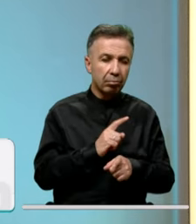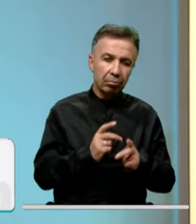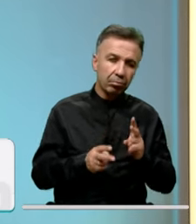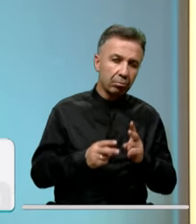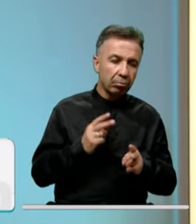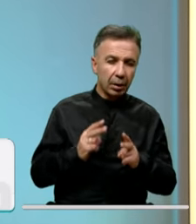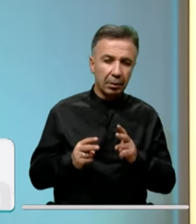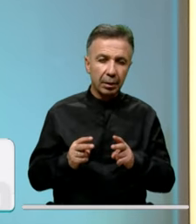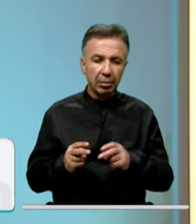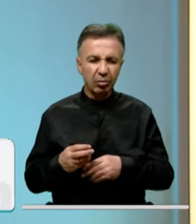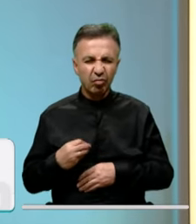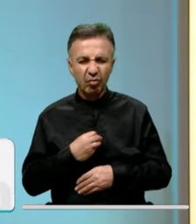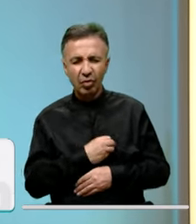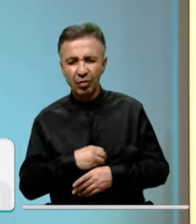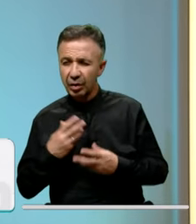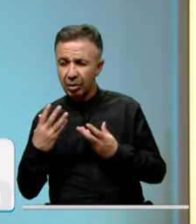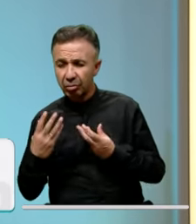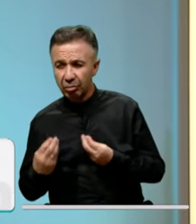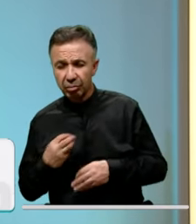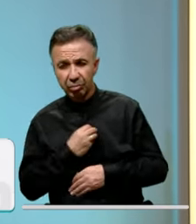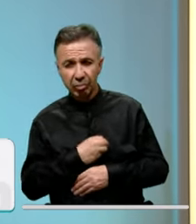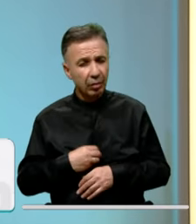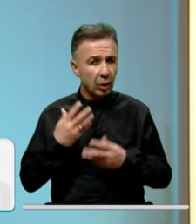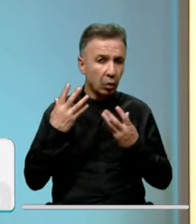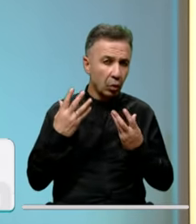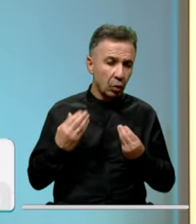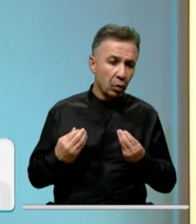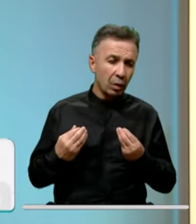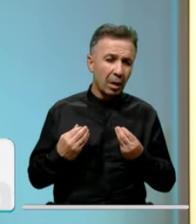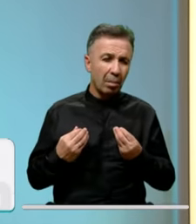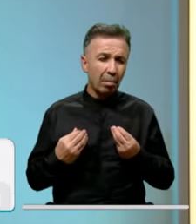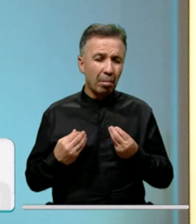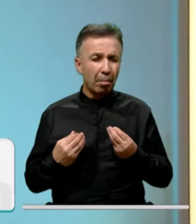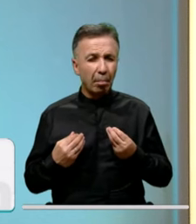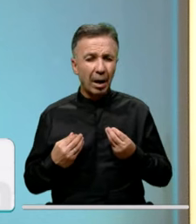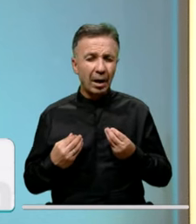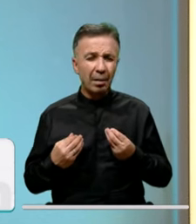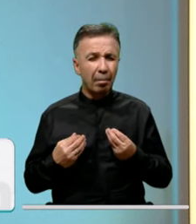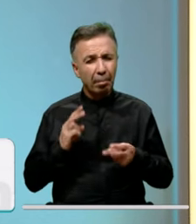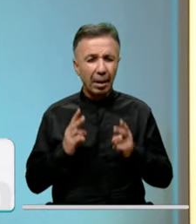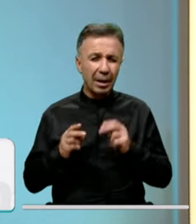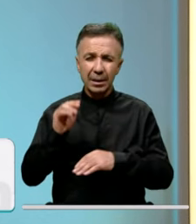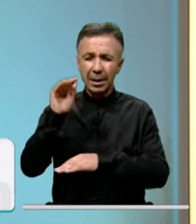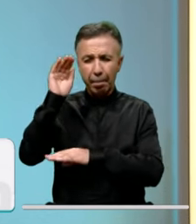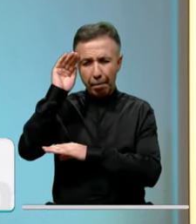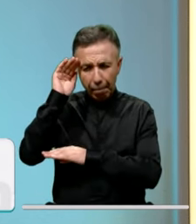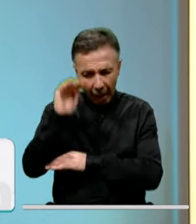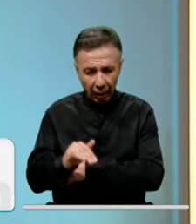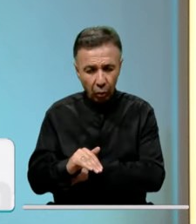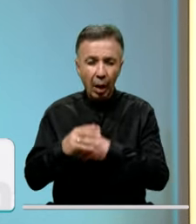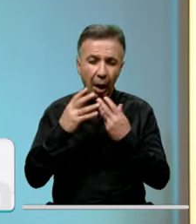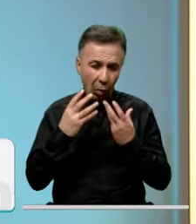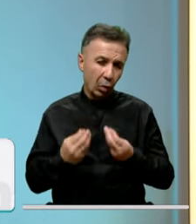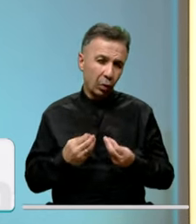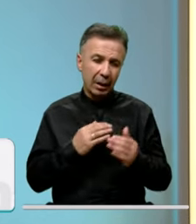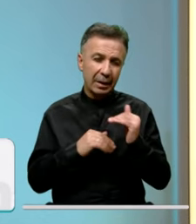bir takım öfkeli halleri olur ve öfkeli hallerinde ağzından çıkan bir takım beddualar da olur ise Cenab-ı